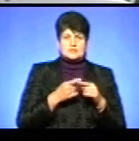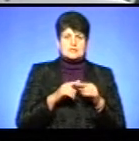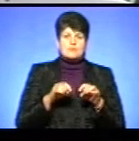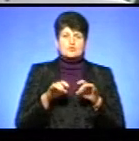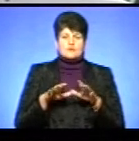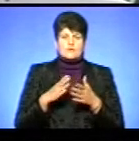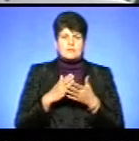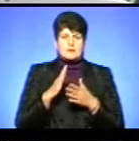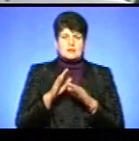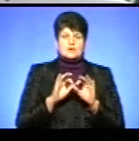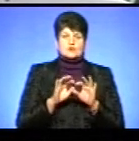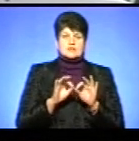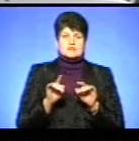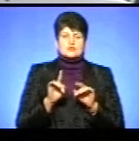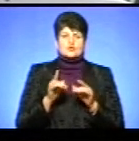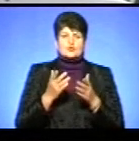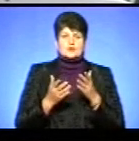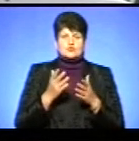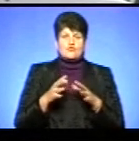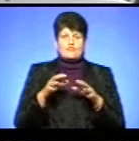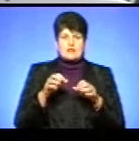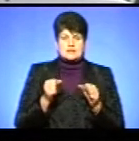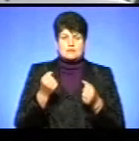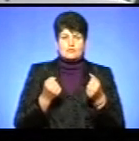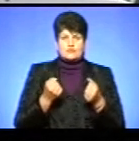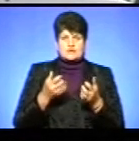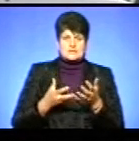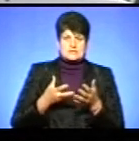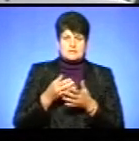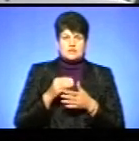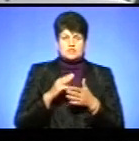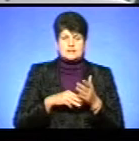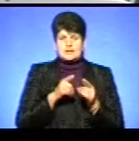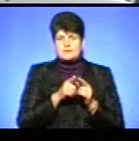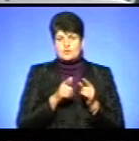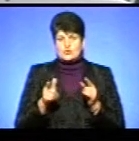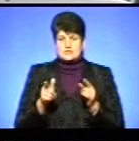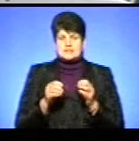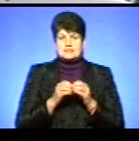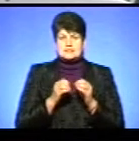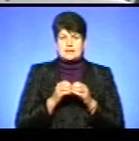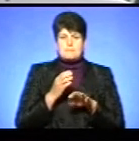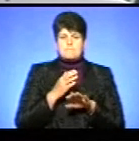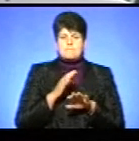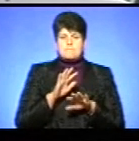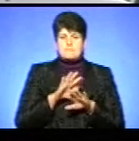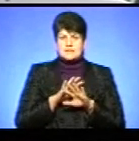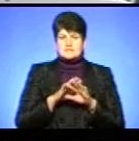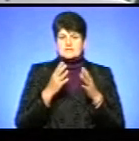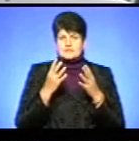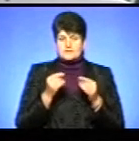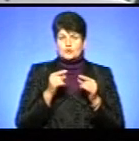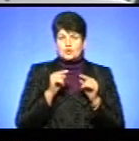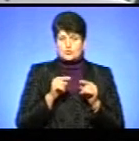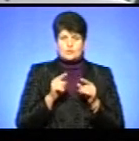має містити роз'яснення, що якщо власник або водій сплатить штраф на протязі 10 банківських днів, то його потрібно